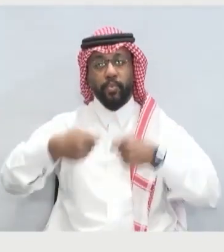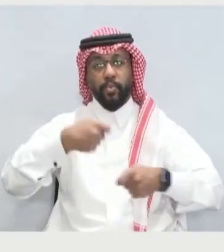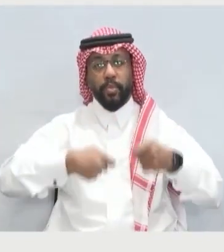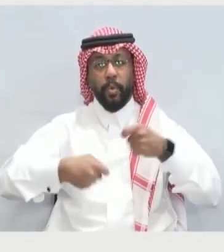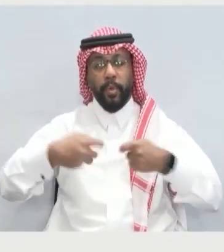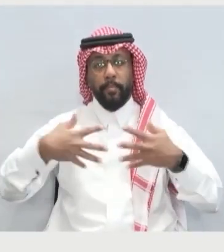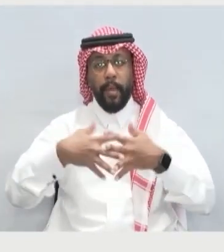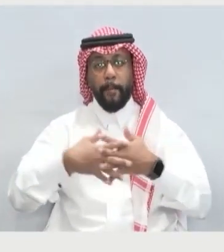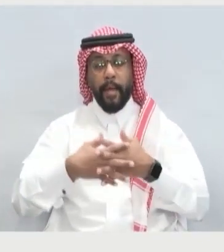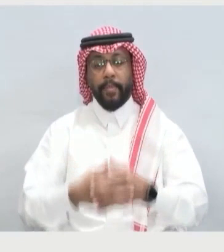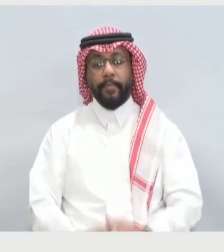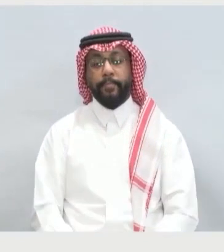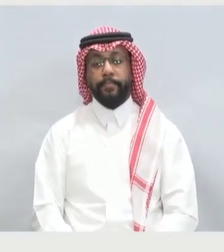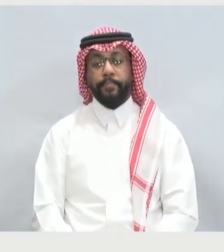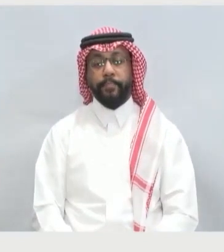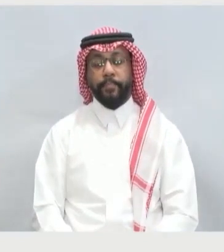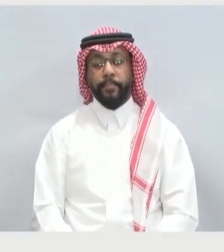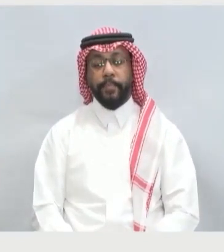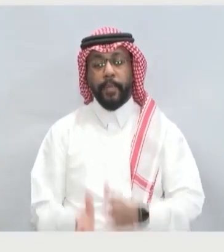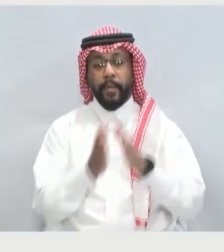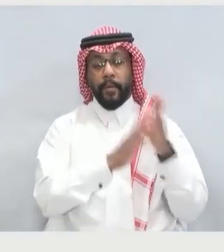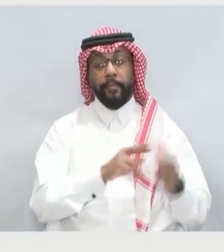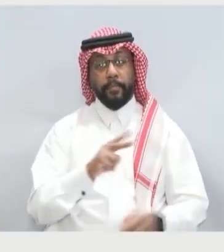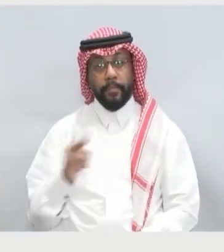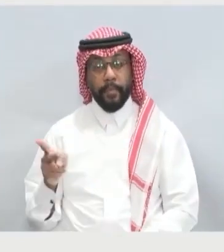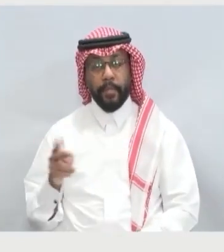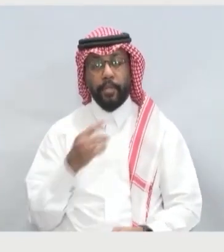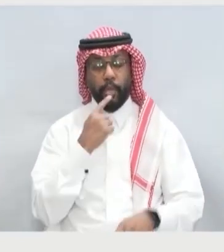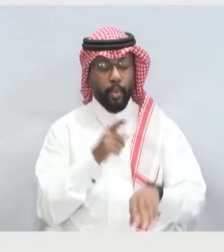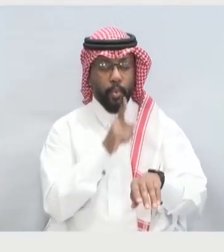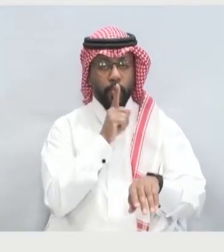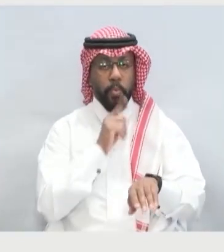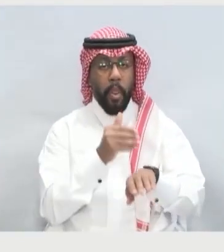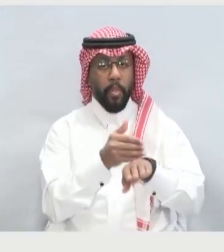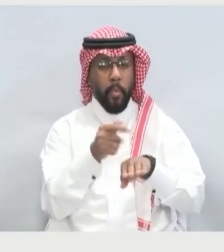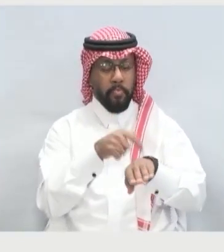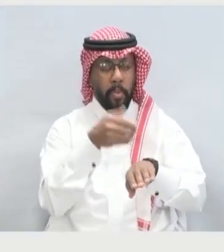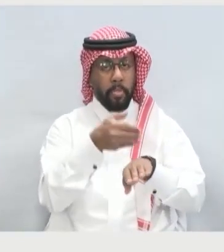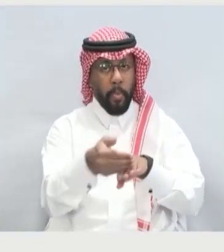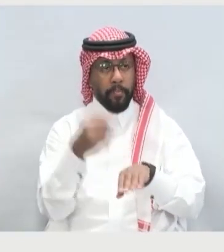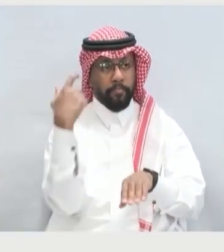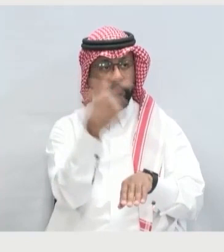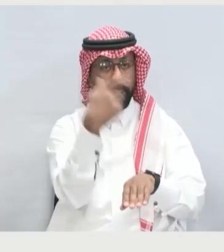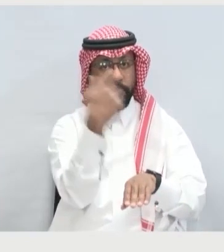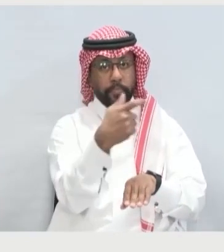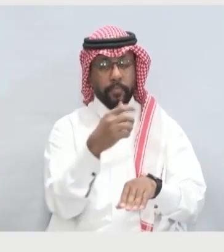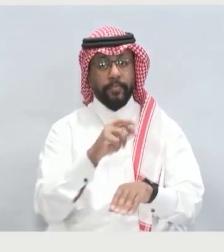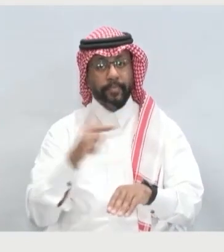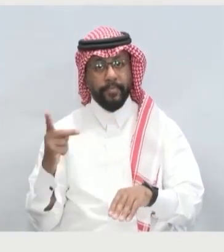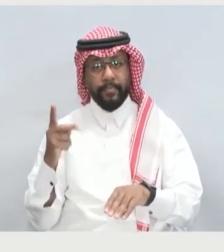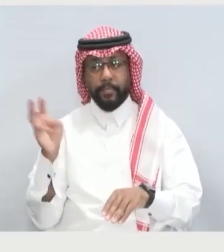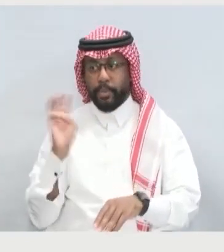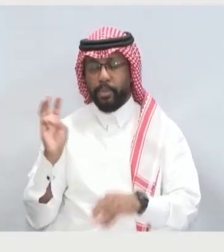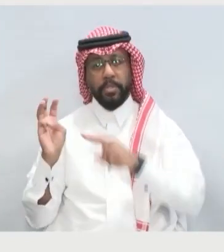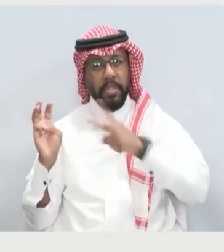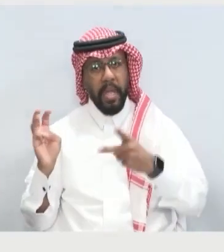ذكرناها قبل قليل يختلف نوع الاصول طويله الاجل التي تستخدمها الشركه وكمياتها مع اختلاف القطاع